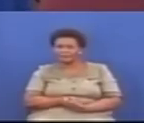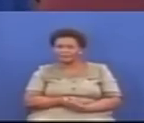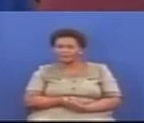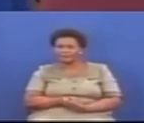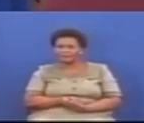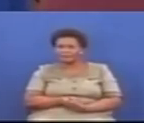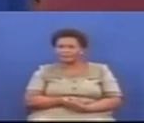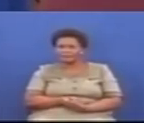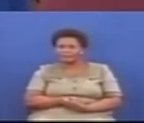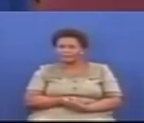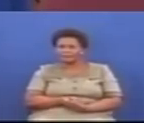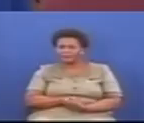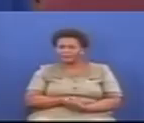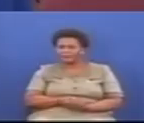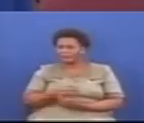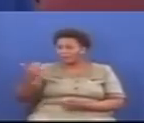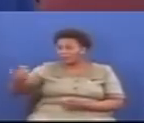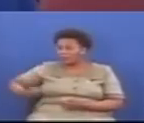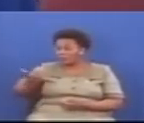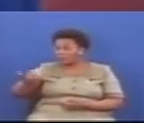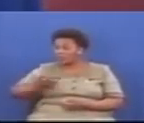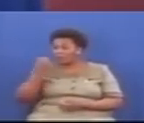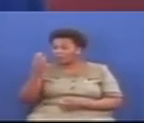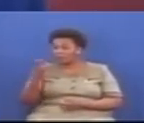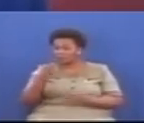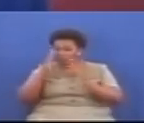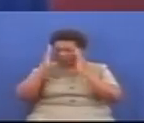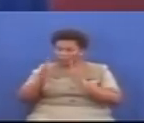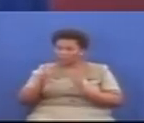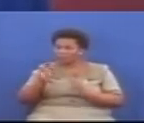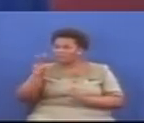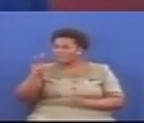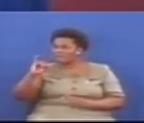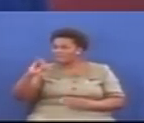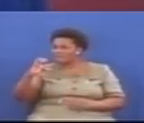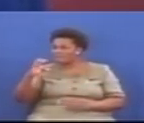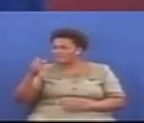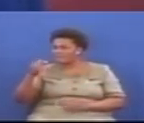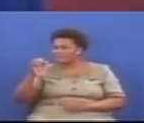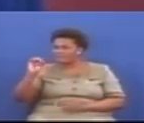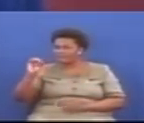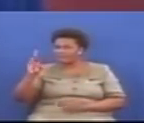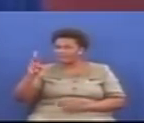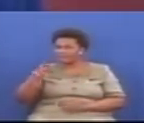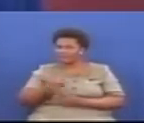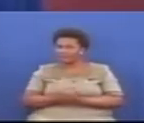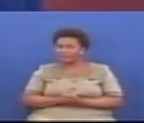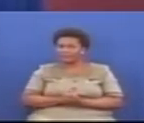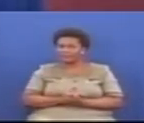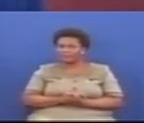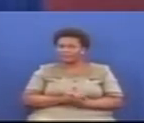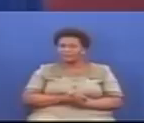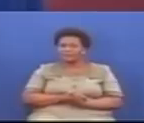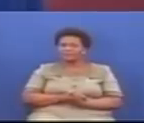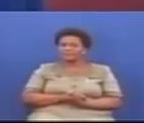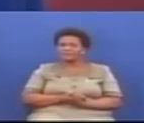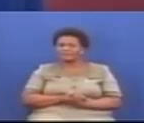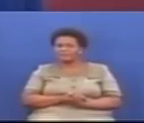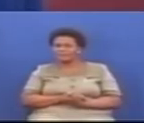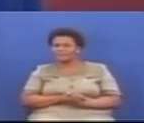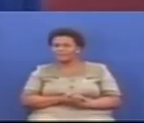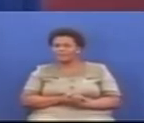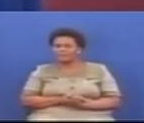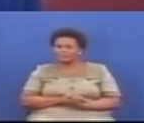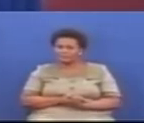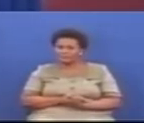Wageni watatu wa mheshimiwa Victor Mwambalaswa, ambao ni marafiki zake kutoka jijini Dar es Salaam, ndugu Evans Mlelwa, Emma Orio na